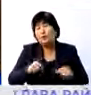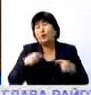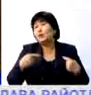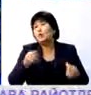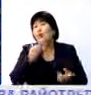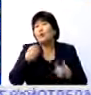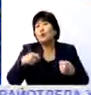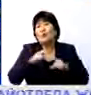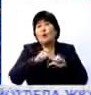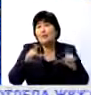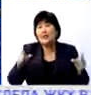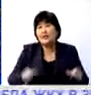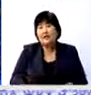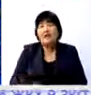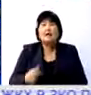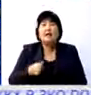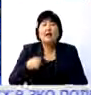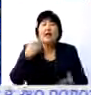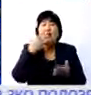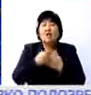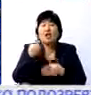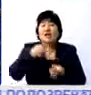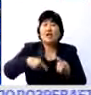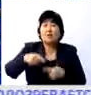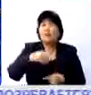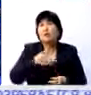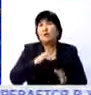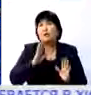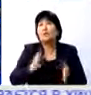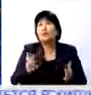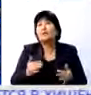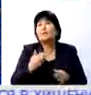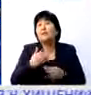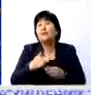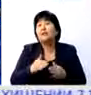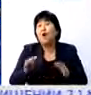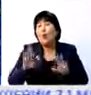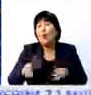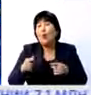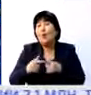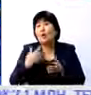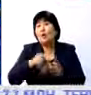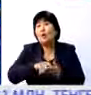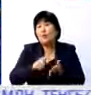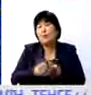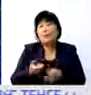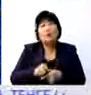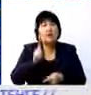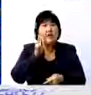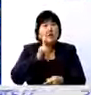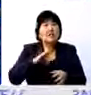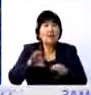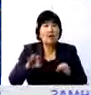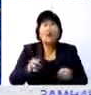центре. Я частный предприниматель. С нашей стороны только требуется выделить уголок в своем помещении. Это очень выгодный